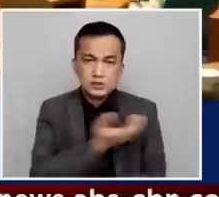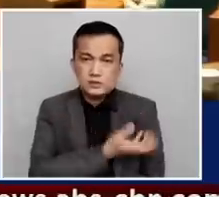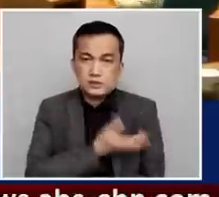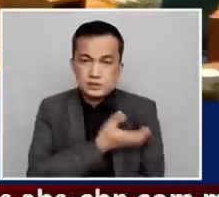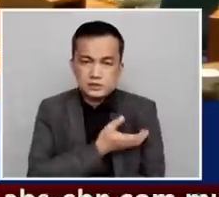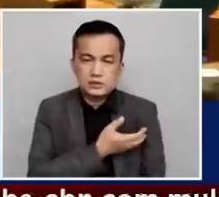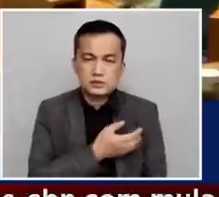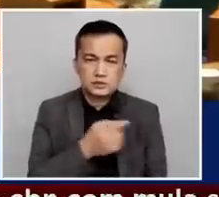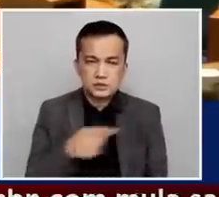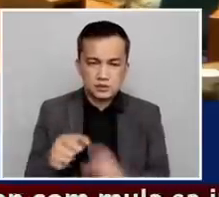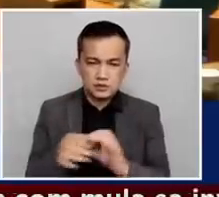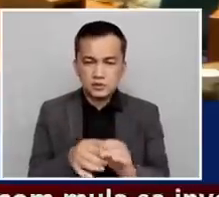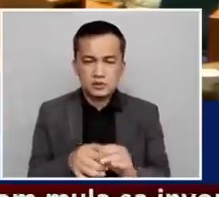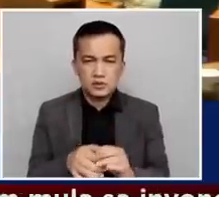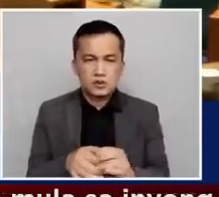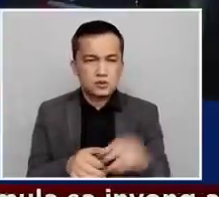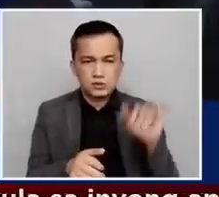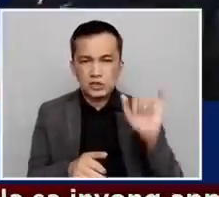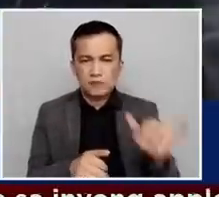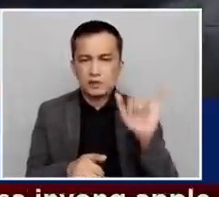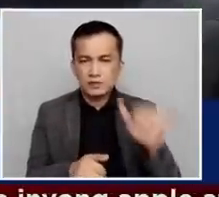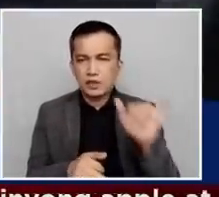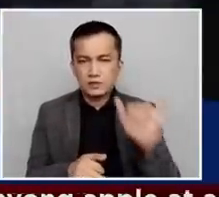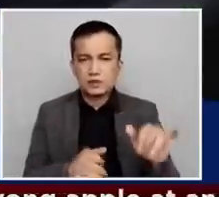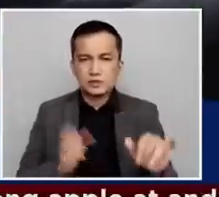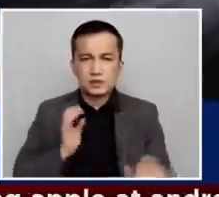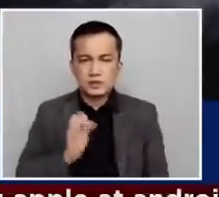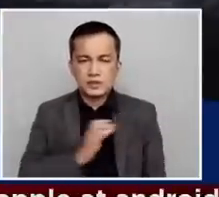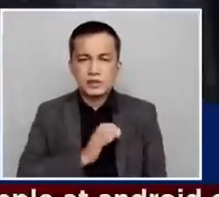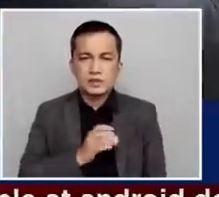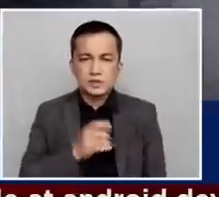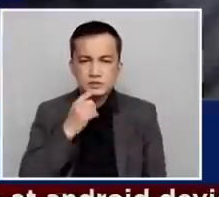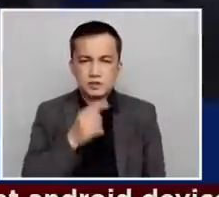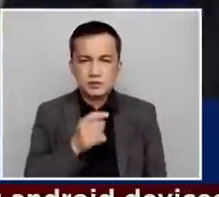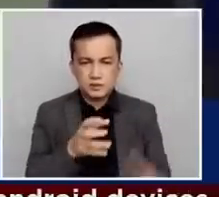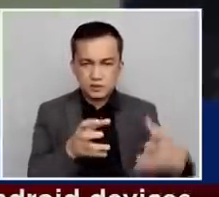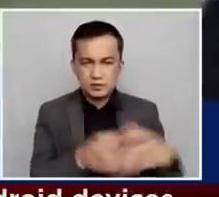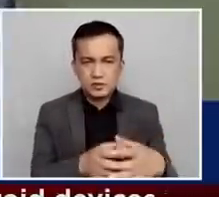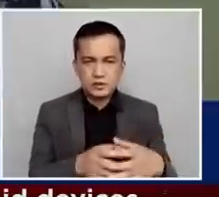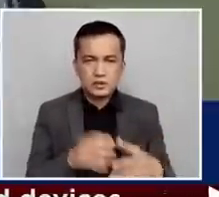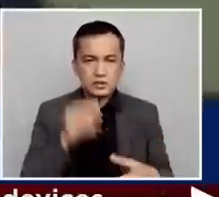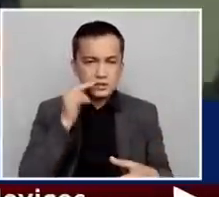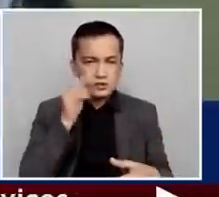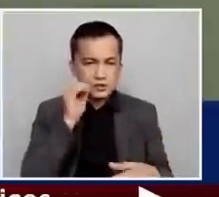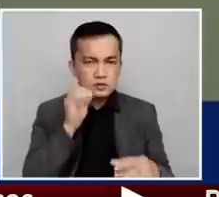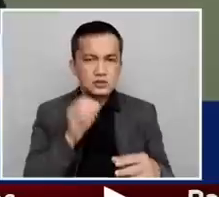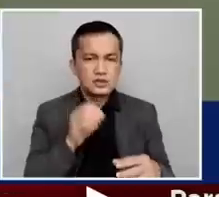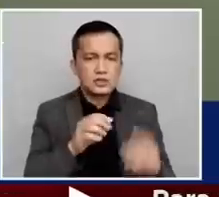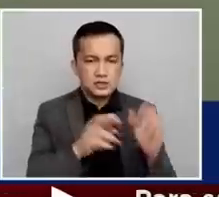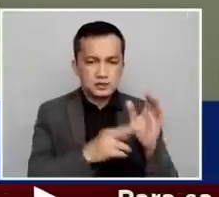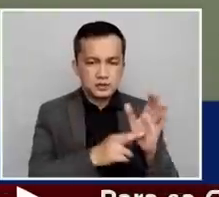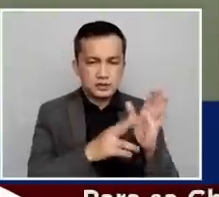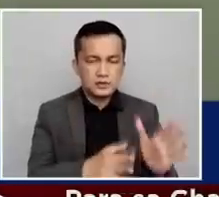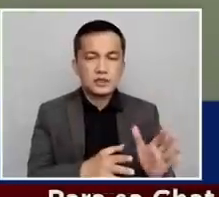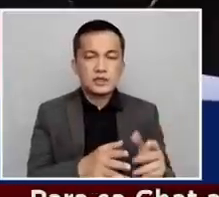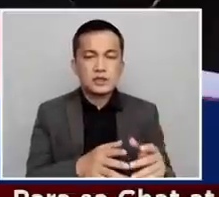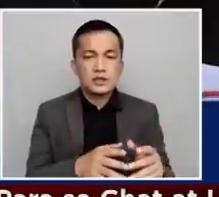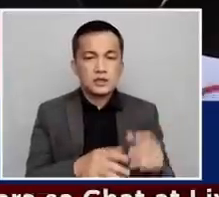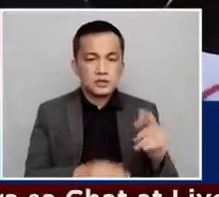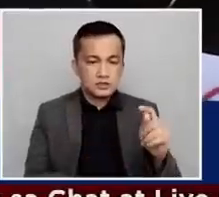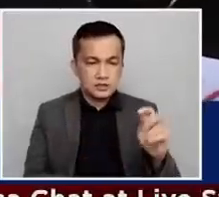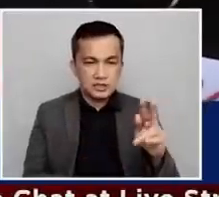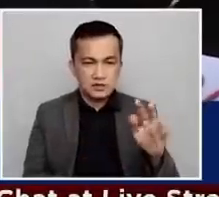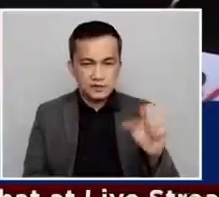kaugnay ng patuloy niyang pag-absent sa Kamara, sinabi ng kampo ni Negros Oriental 3rd District Representative Arnulfo Tevez Jr.